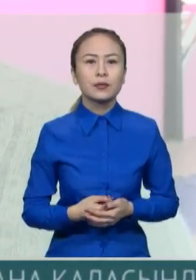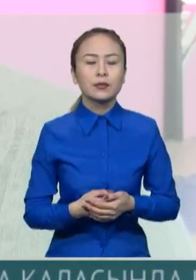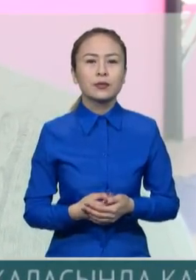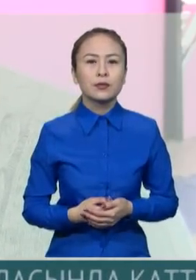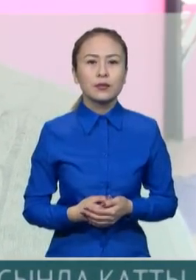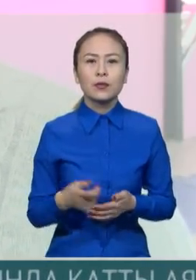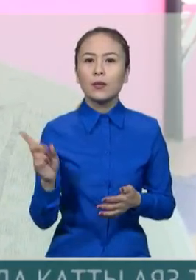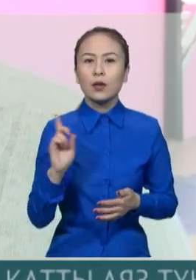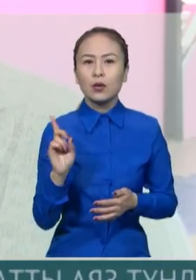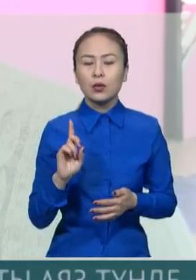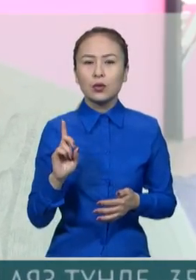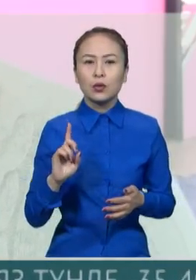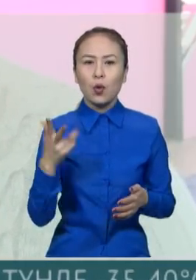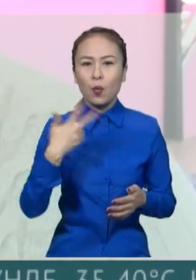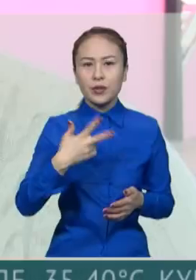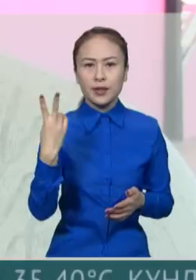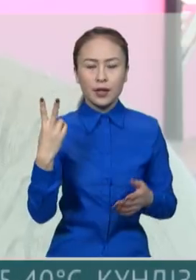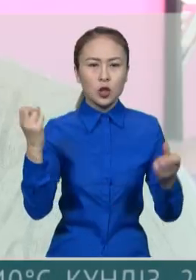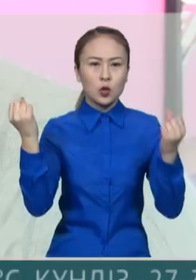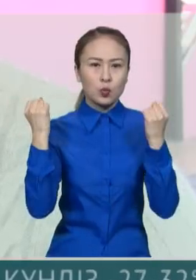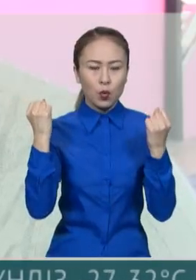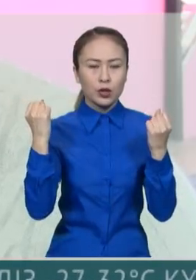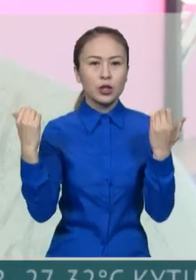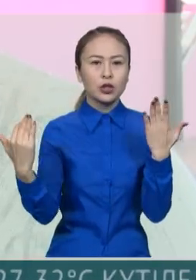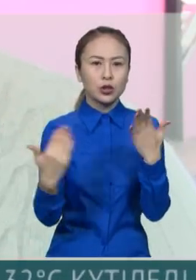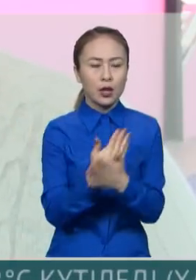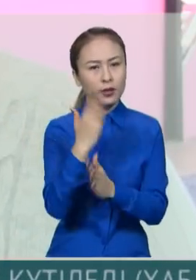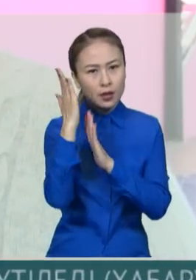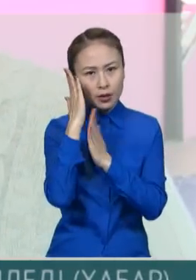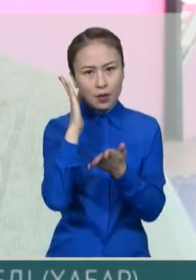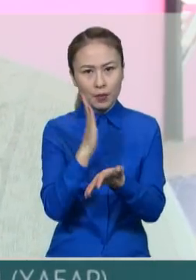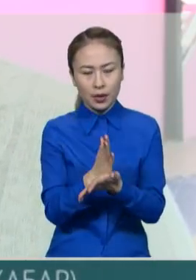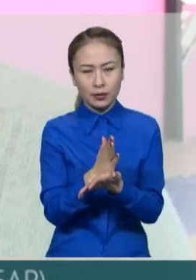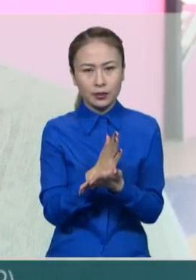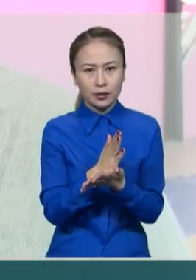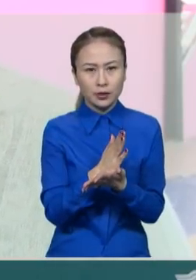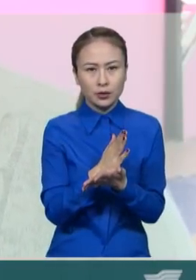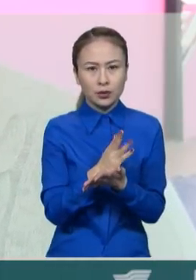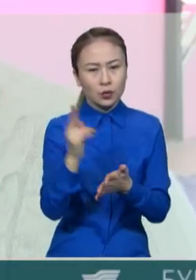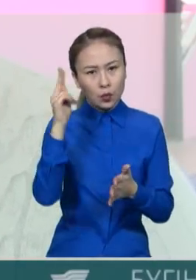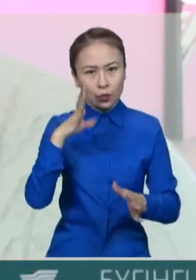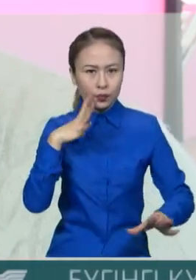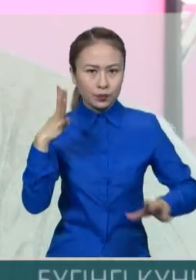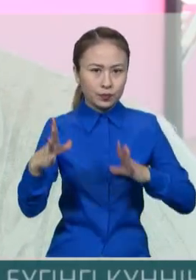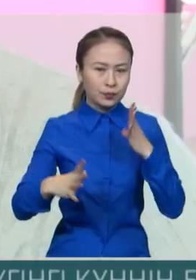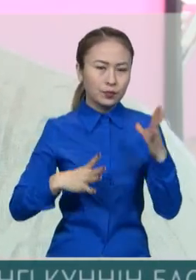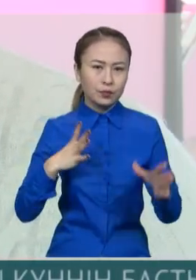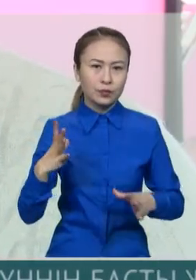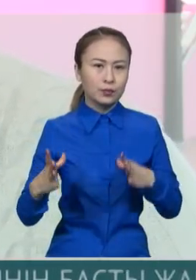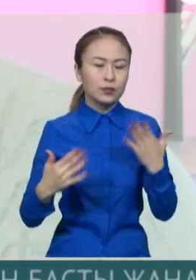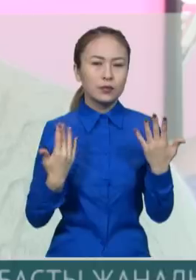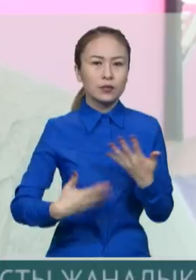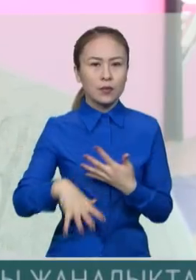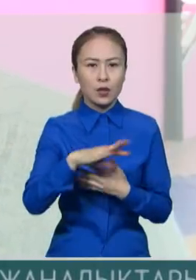Іште бұл залда 32 спортшы, 2 жаттықтырушы жататын орны бар. Оқу жаттығу жиыны дейді бізде